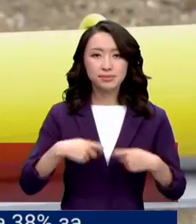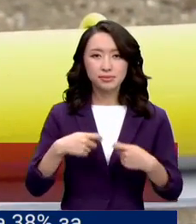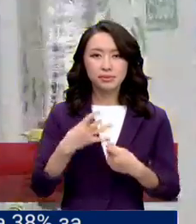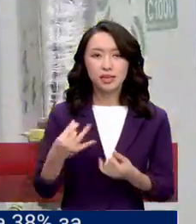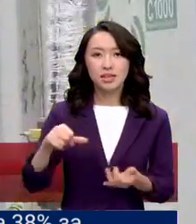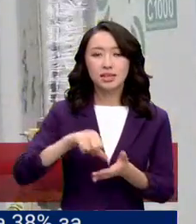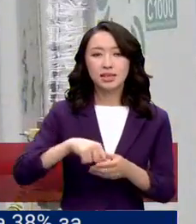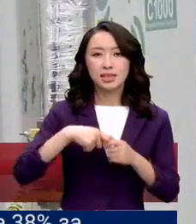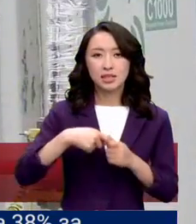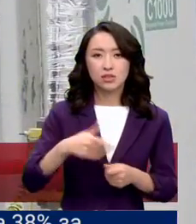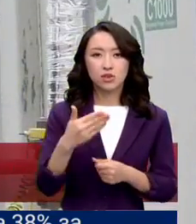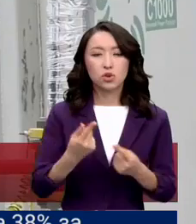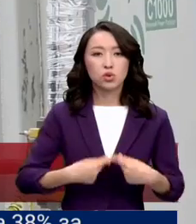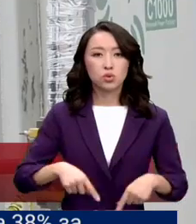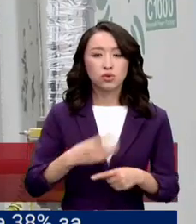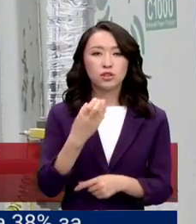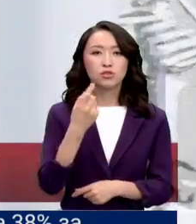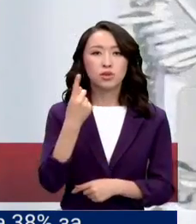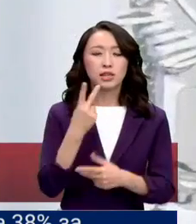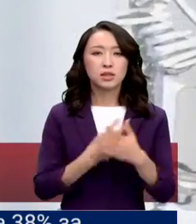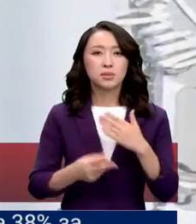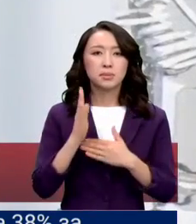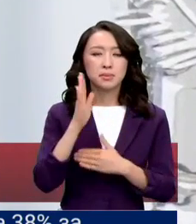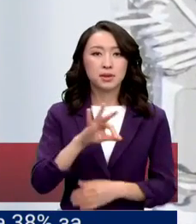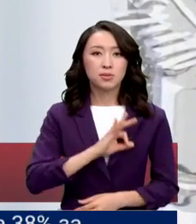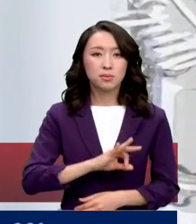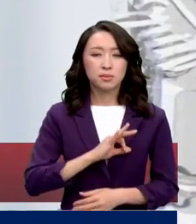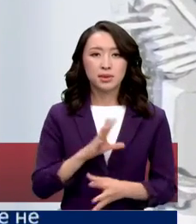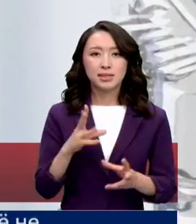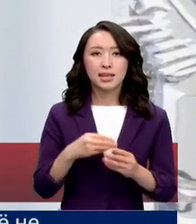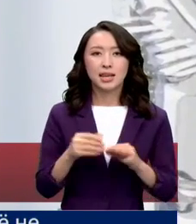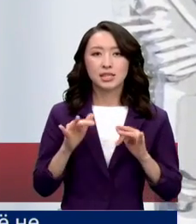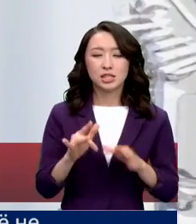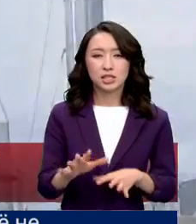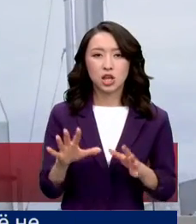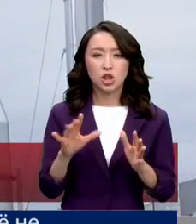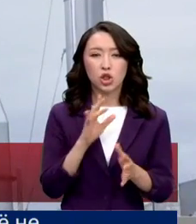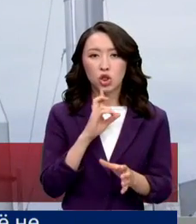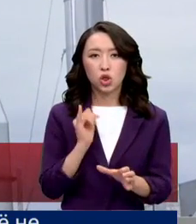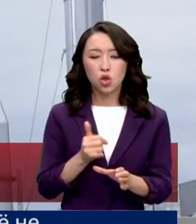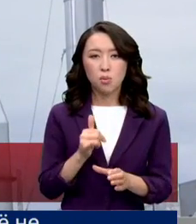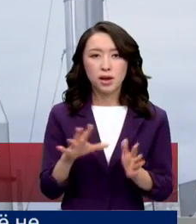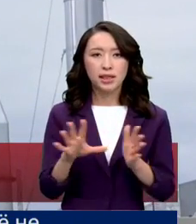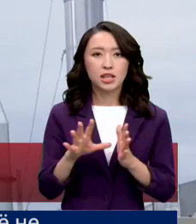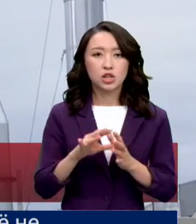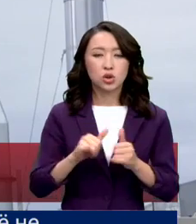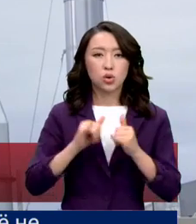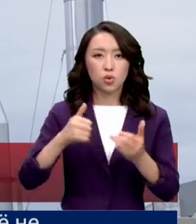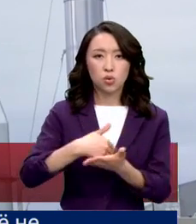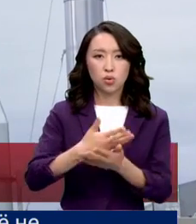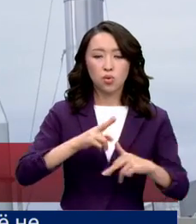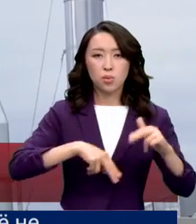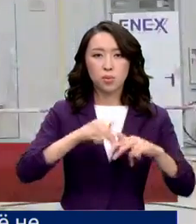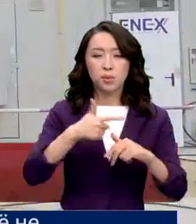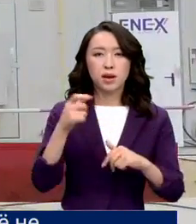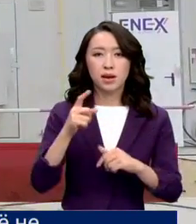привлечь инвестиции в эту отрасль. Еще один прогнозируемый эффект – содействие развитию топливно-энергетического комплекса, увеличение